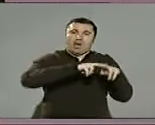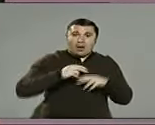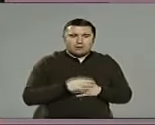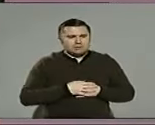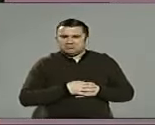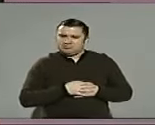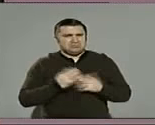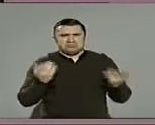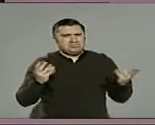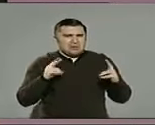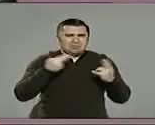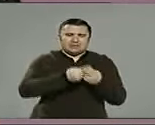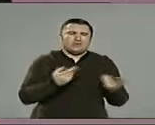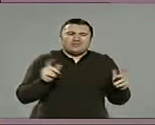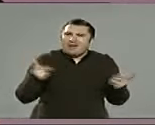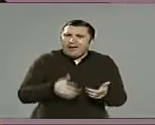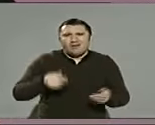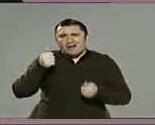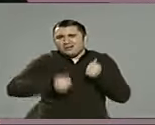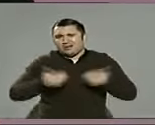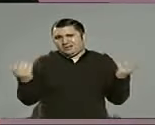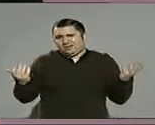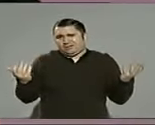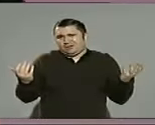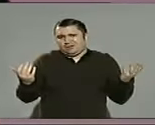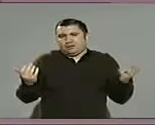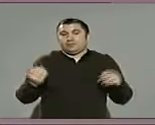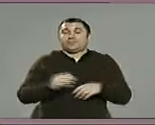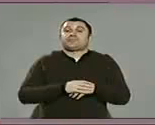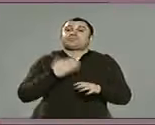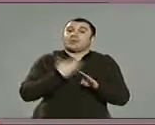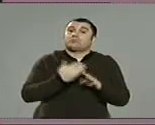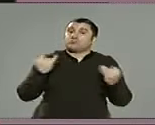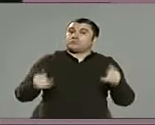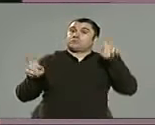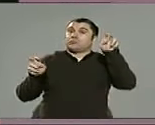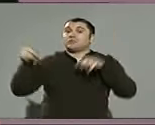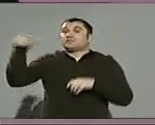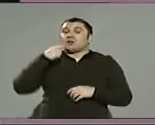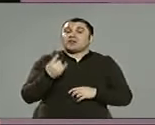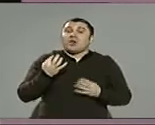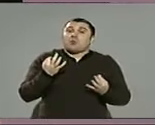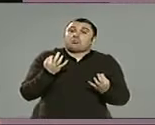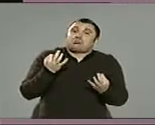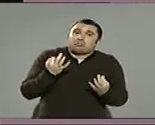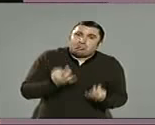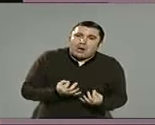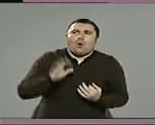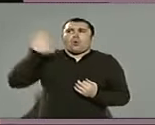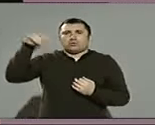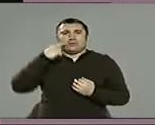alternativlos hinstellt und dann davon redet, ich zitiere, man braucht eine, so sagt